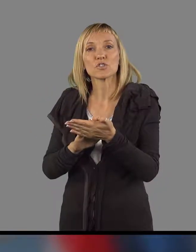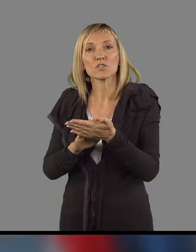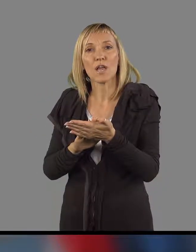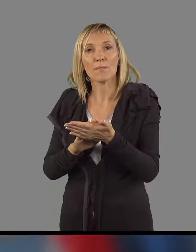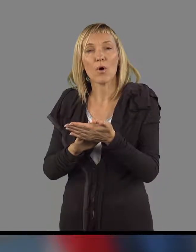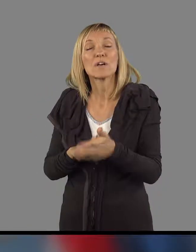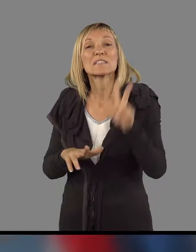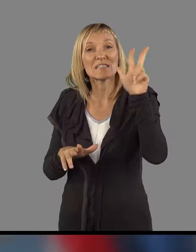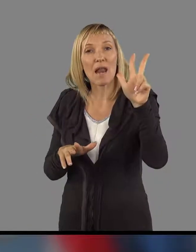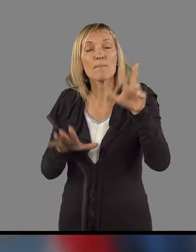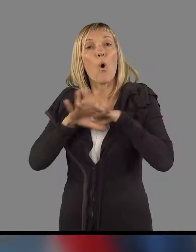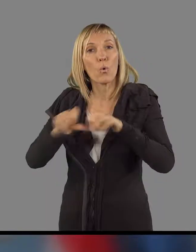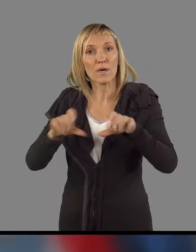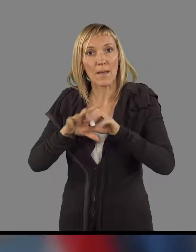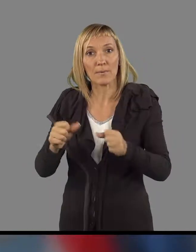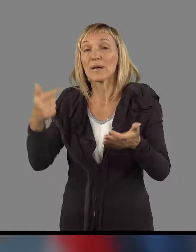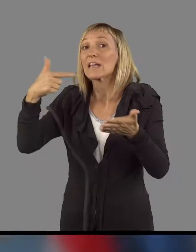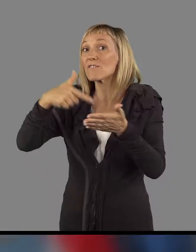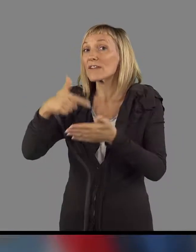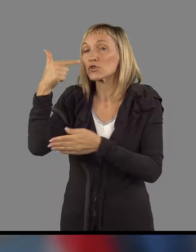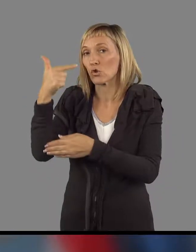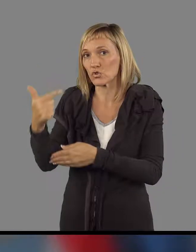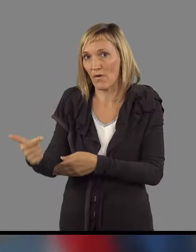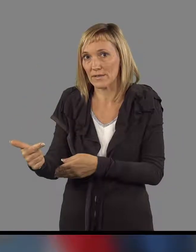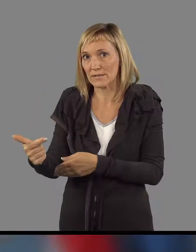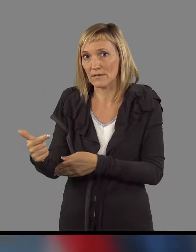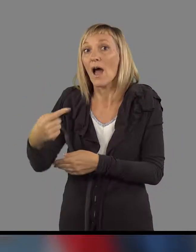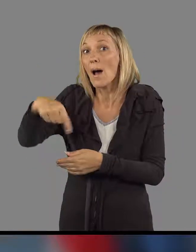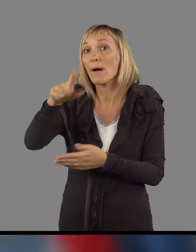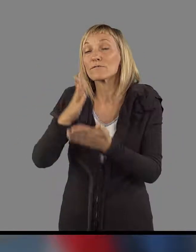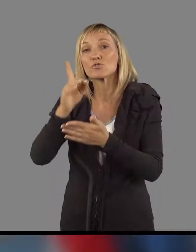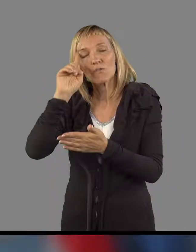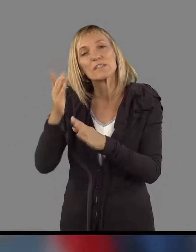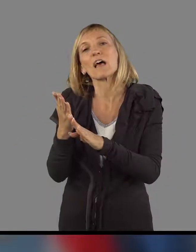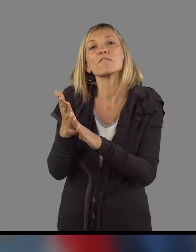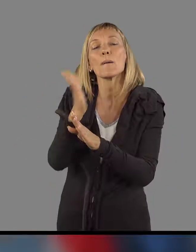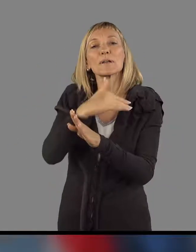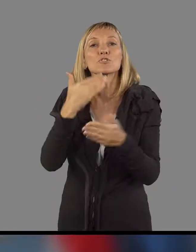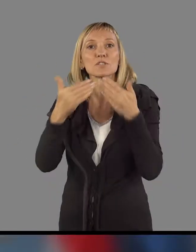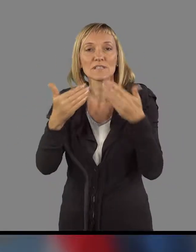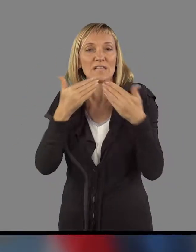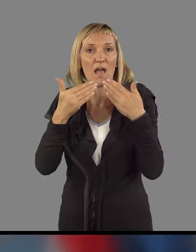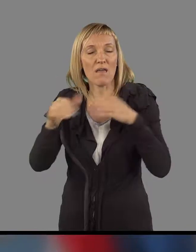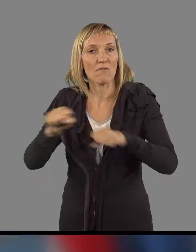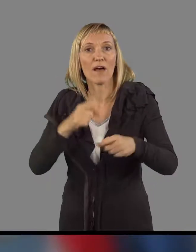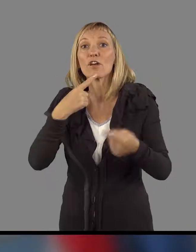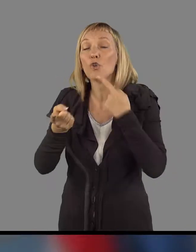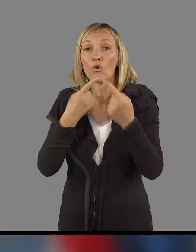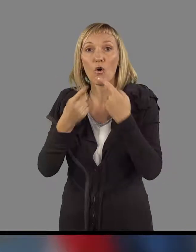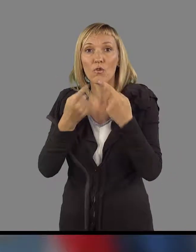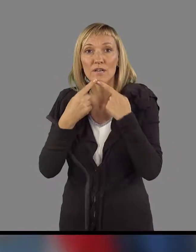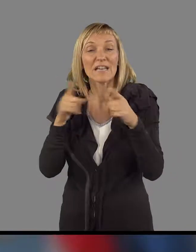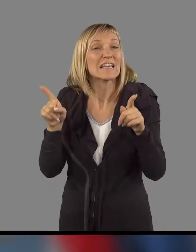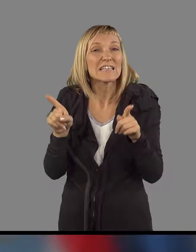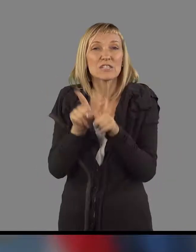preventivnimi ukrepi. Za leto 2020, pa vete, da smo se na predhodni seje vlade dogovorili,